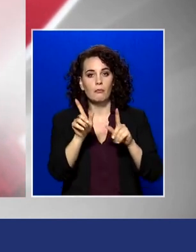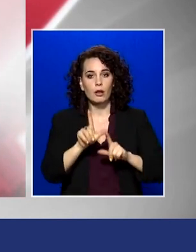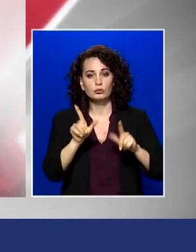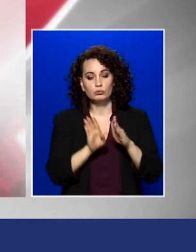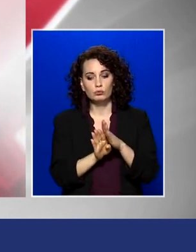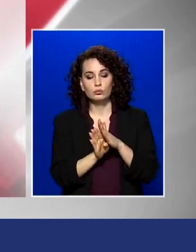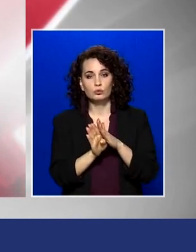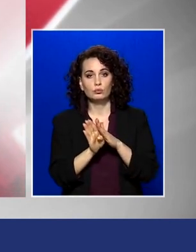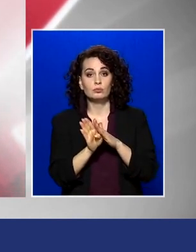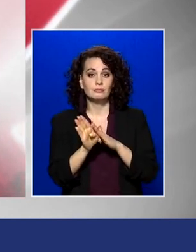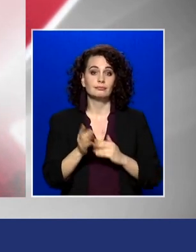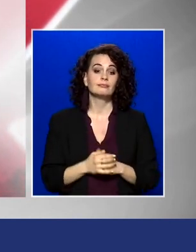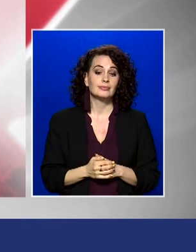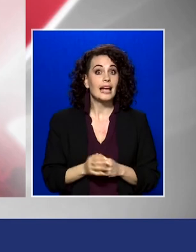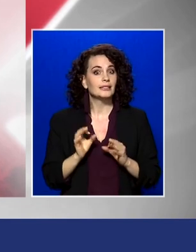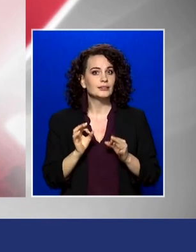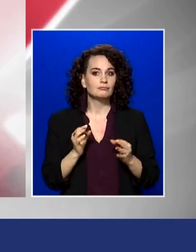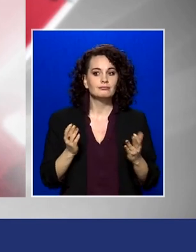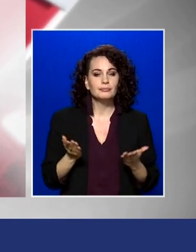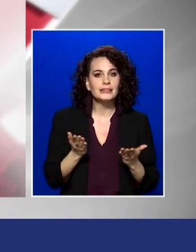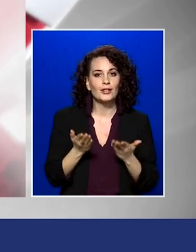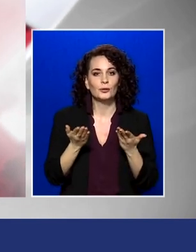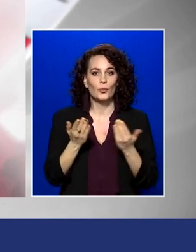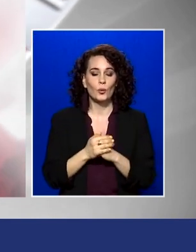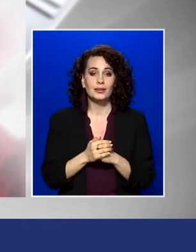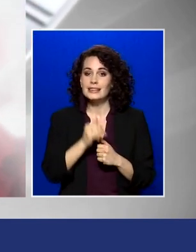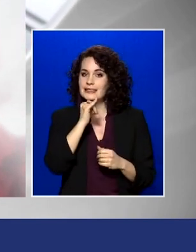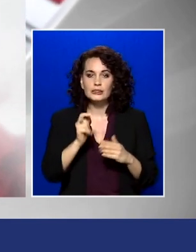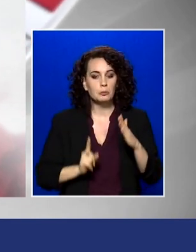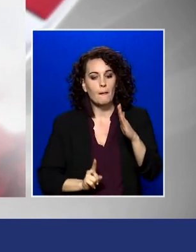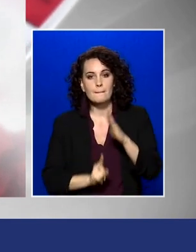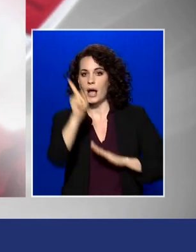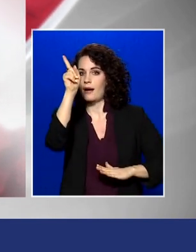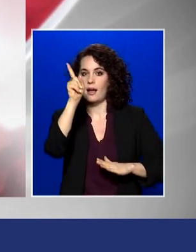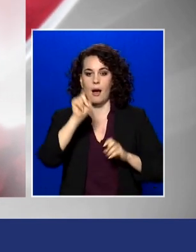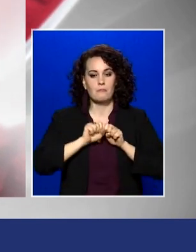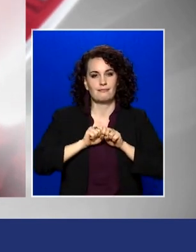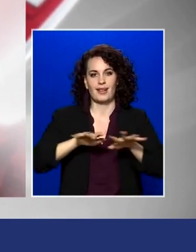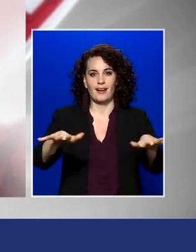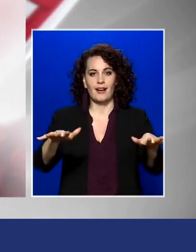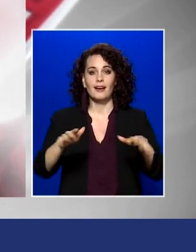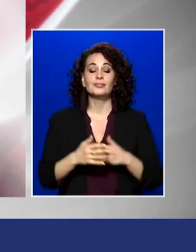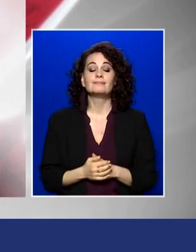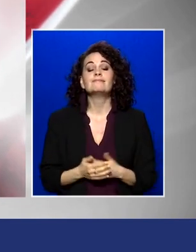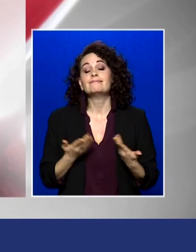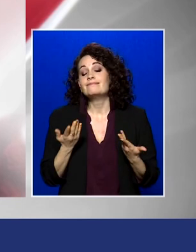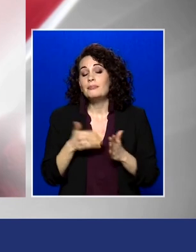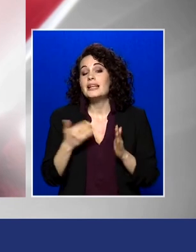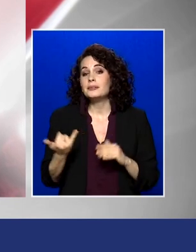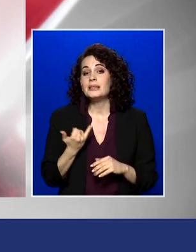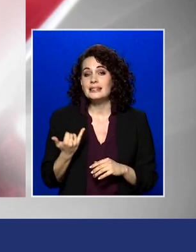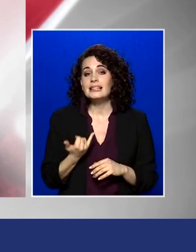Ez biztató abból a szempontból, hogy nincsen ugrásszerű növekedés, tehát még